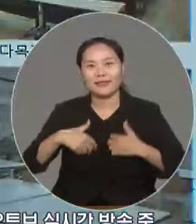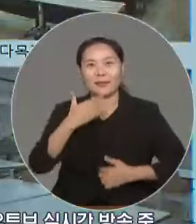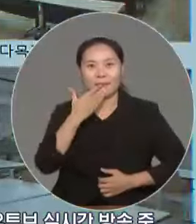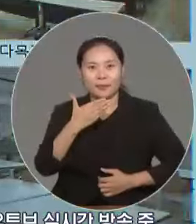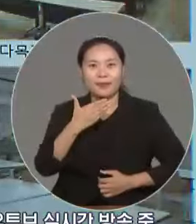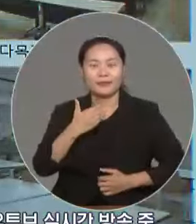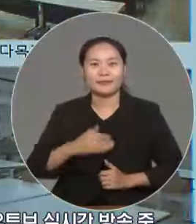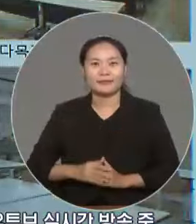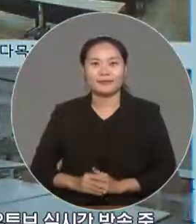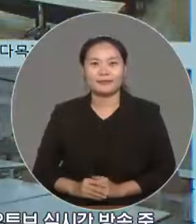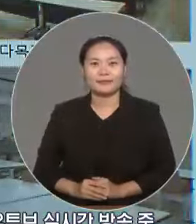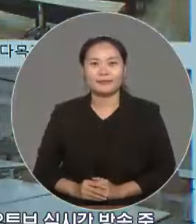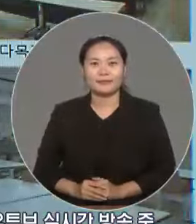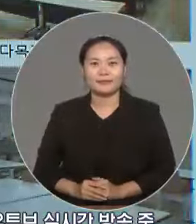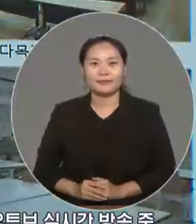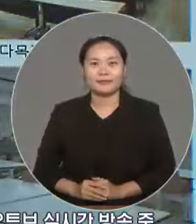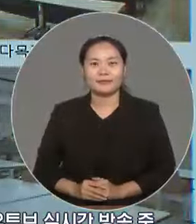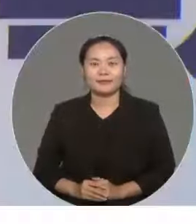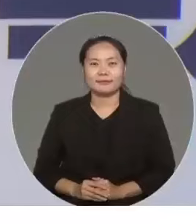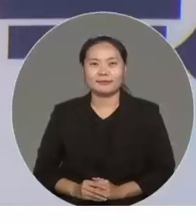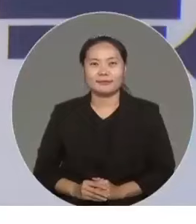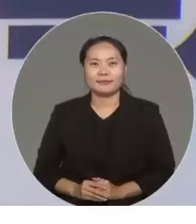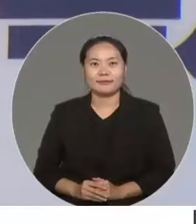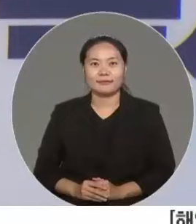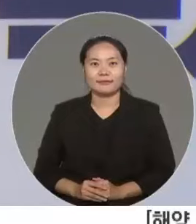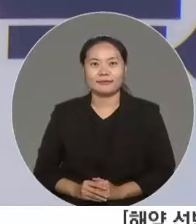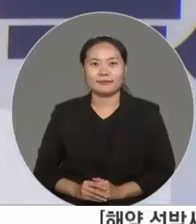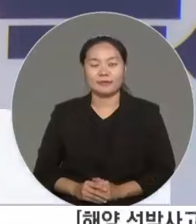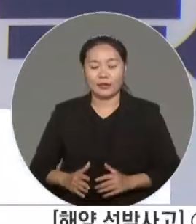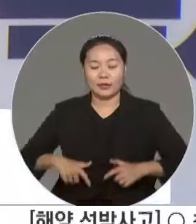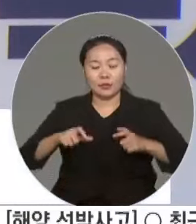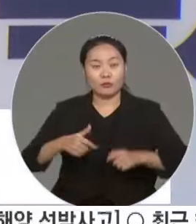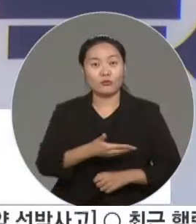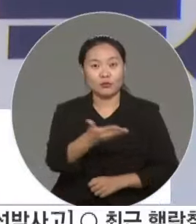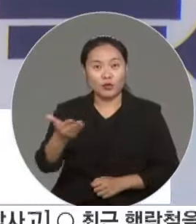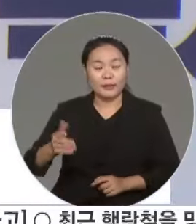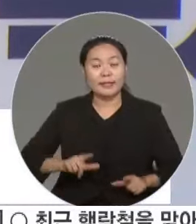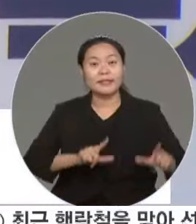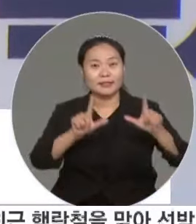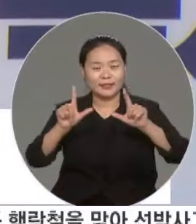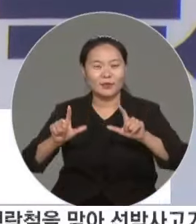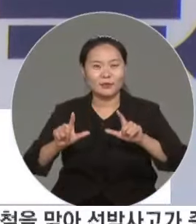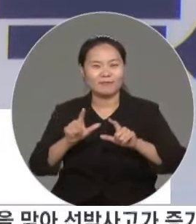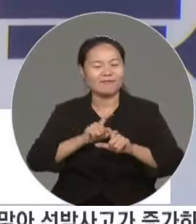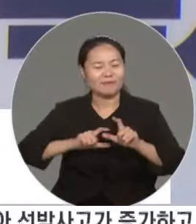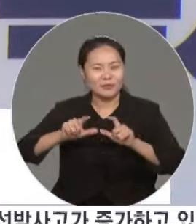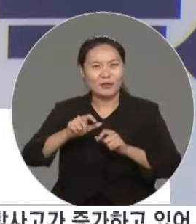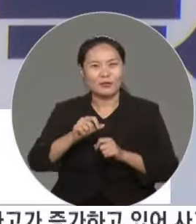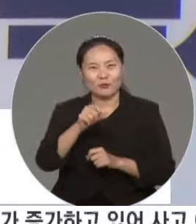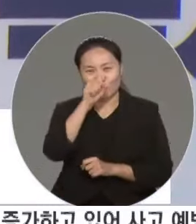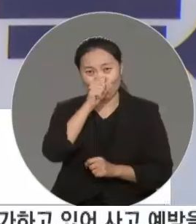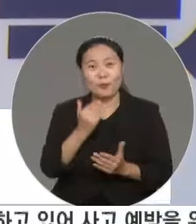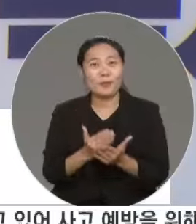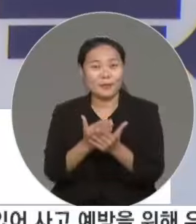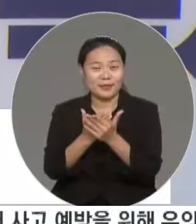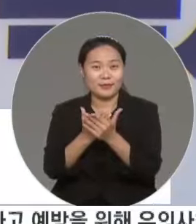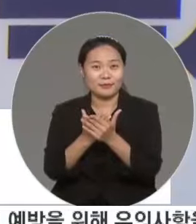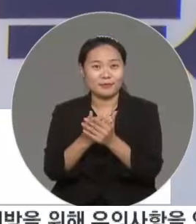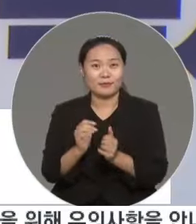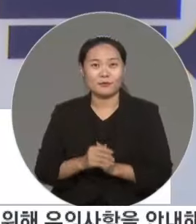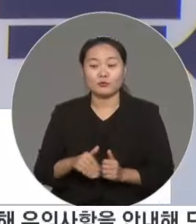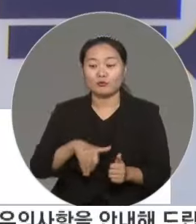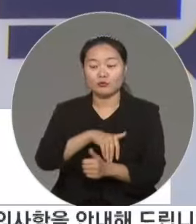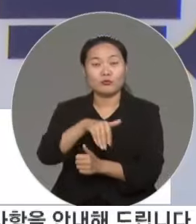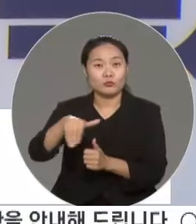수 있는 공간으로 조성될 계획입니다. 우리 국민 여러분들의 생활에 정말 생활을 윤택하고